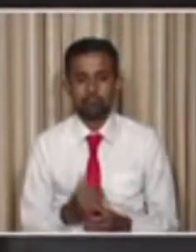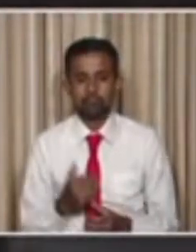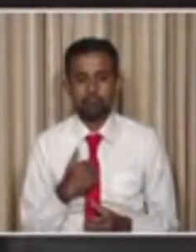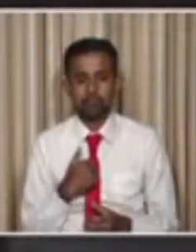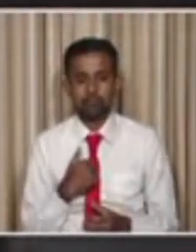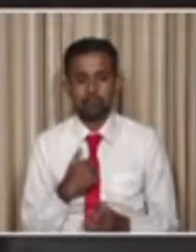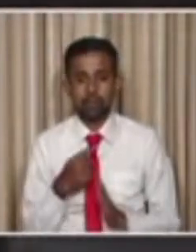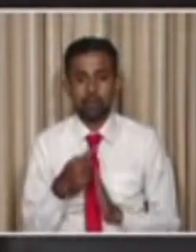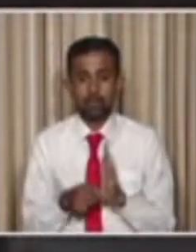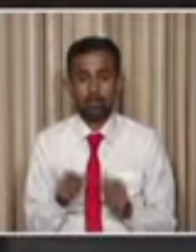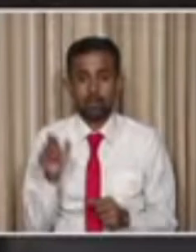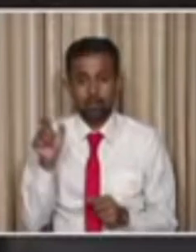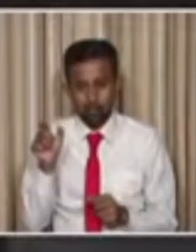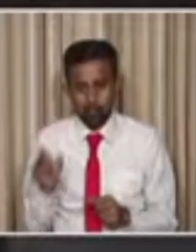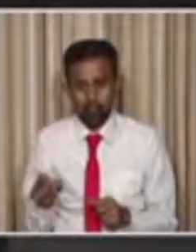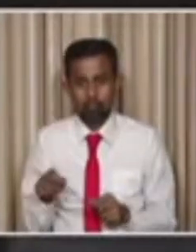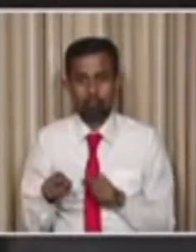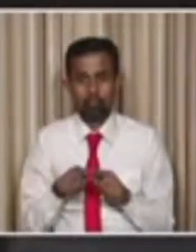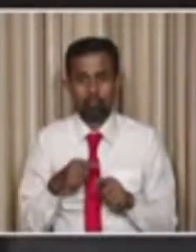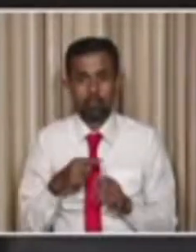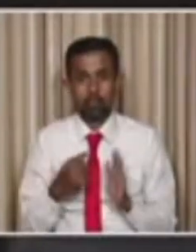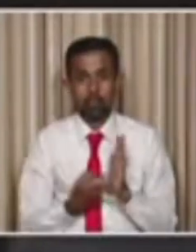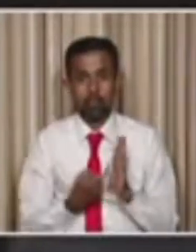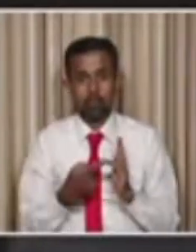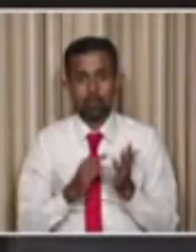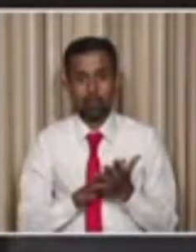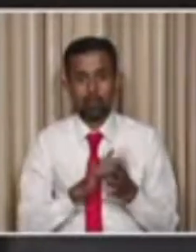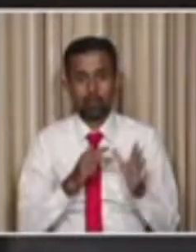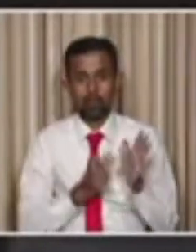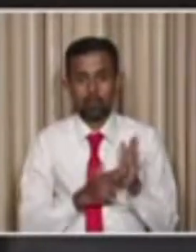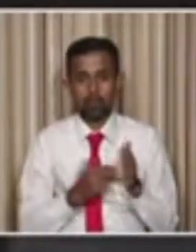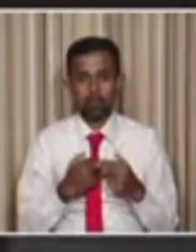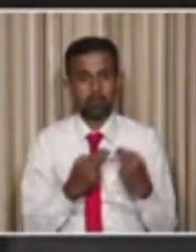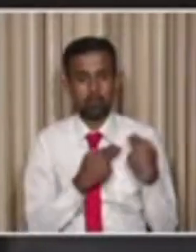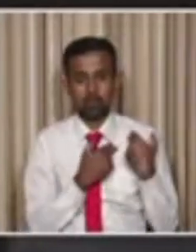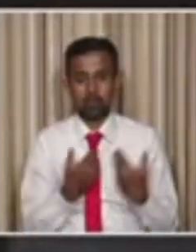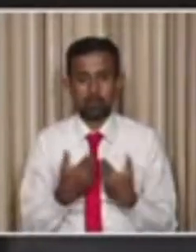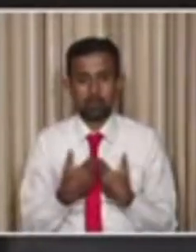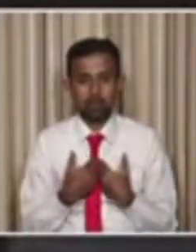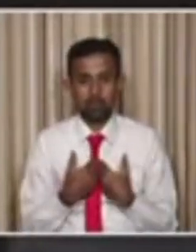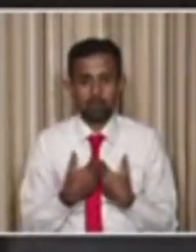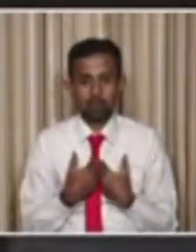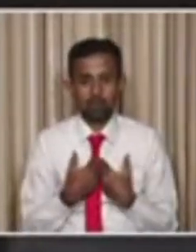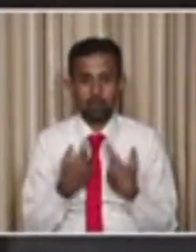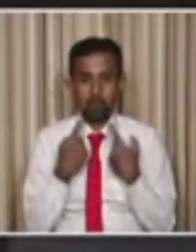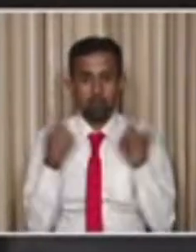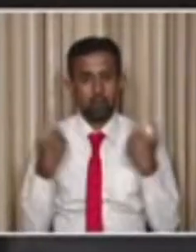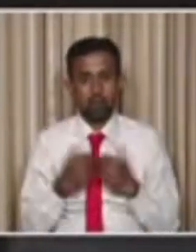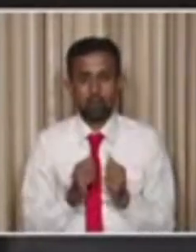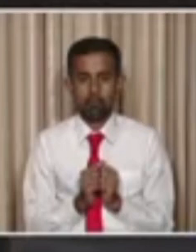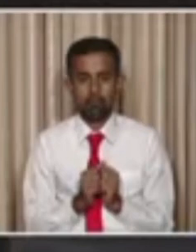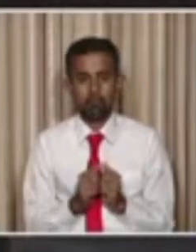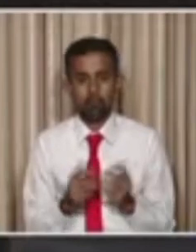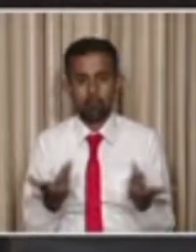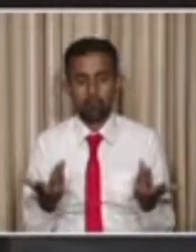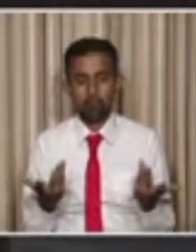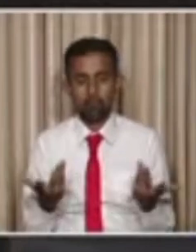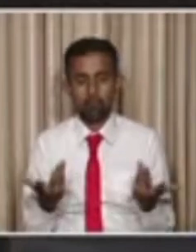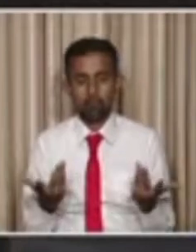පුරවැසියෙක් විදියට රොෂාන් රණසිංහ ඒකේ කිසි ප්‍රශ්නයක් නැහැ මට මේ තනතුරු වල මේ වැජබෙන මිනිහෙකුත් දෙමේ